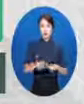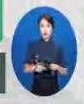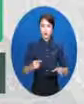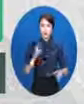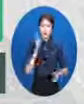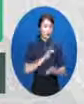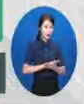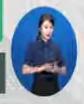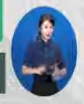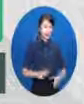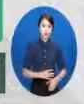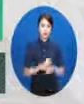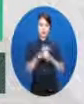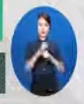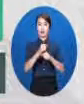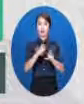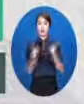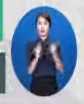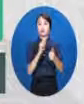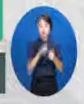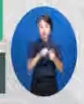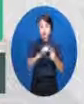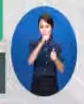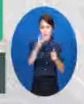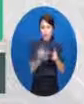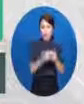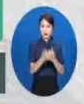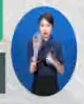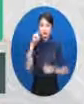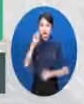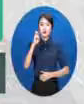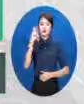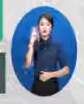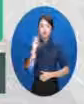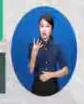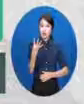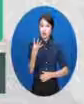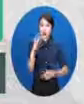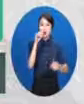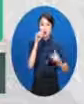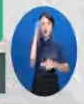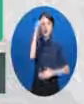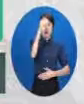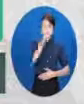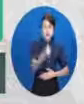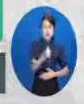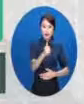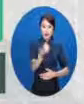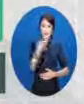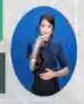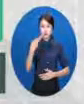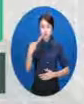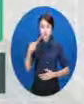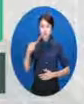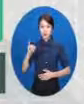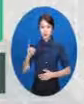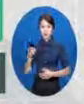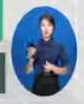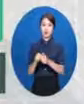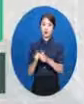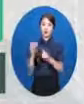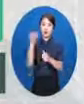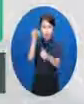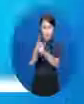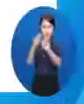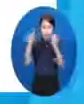민주평화통일자문회의 천안시협의회는 지난 24일 회장 위치임과 제17기 자문위원 위촉장 전수식을 개최했습니다.